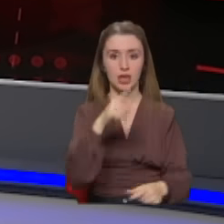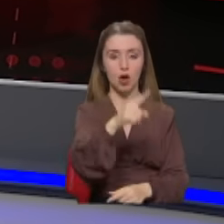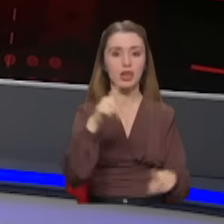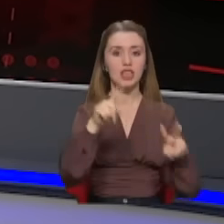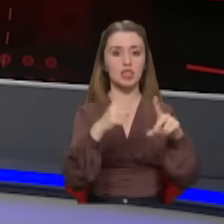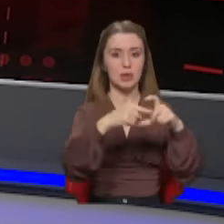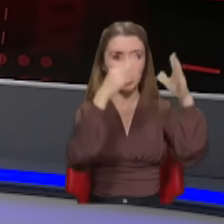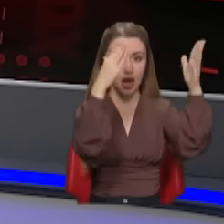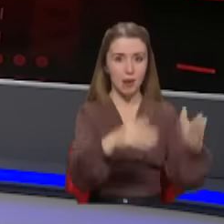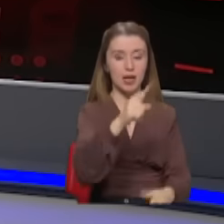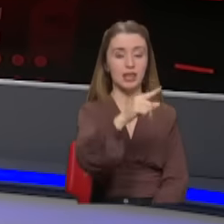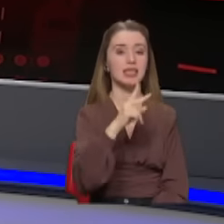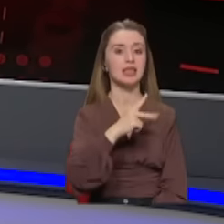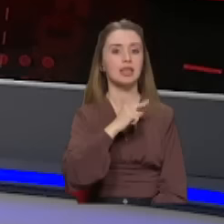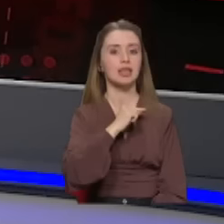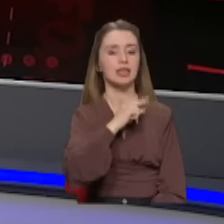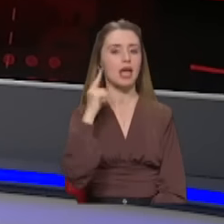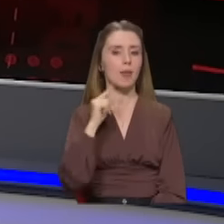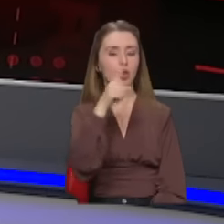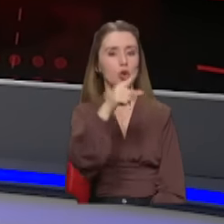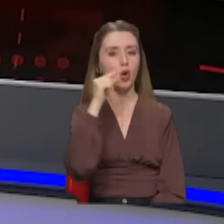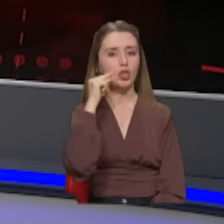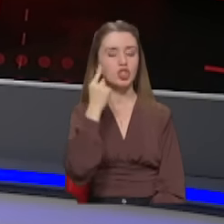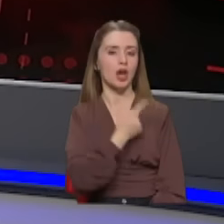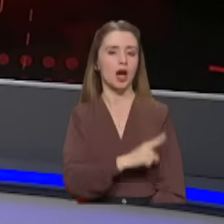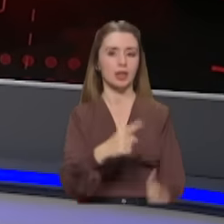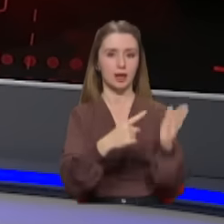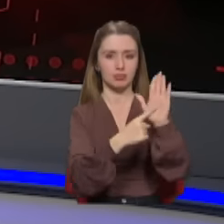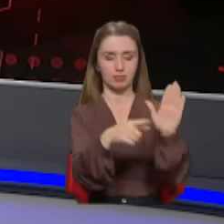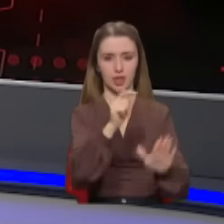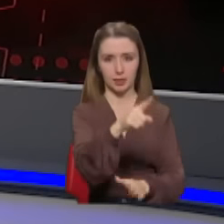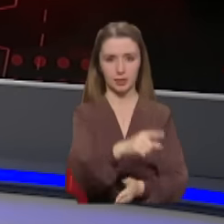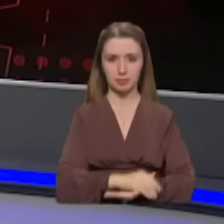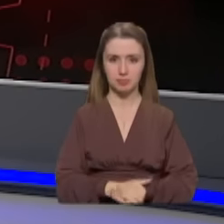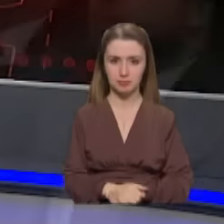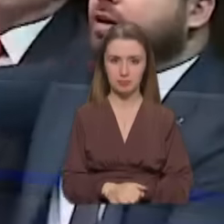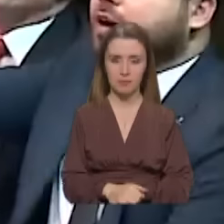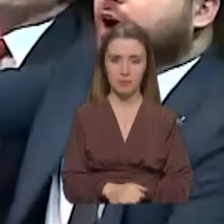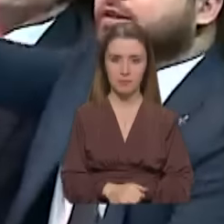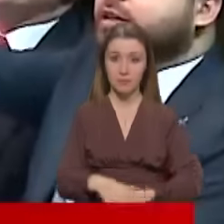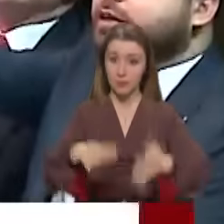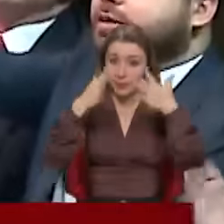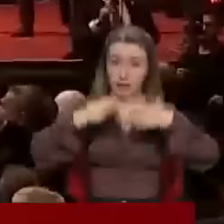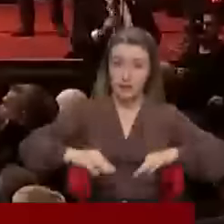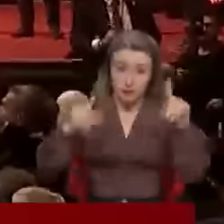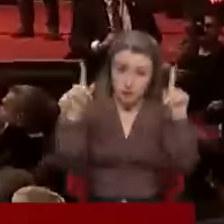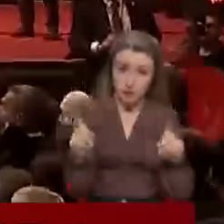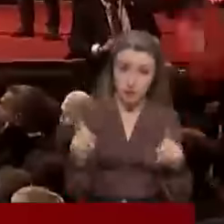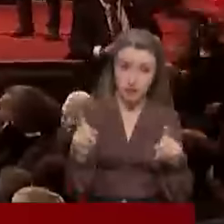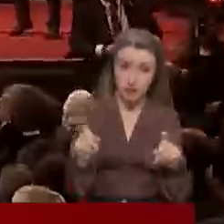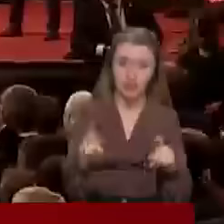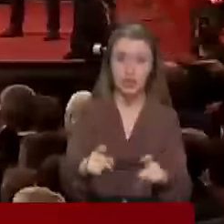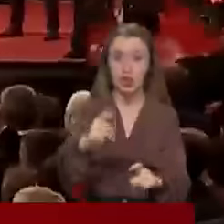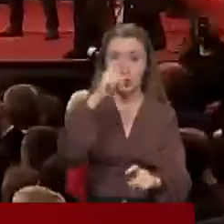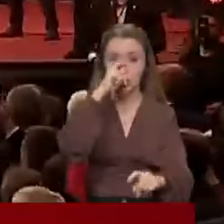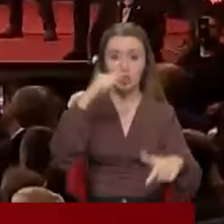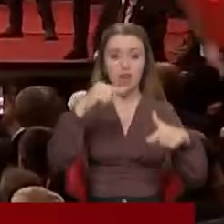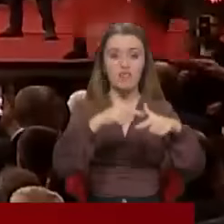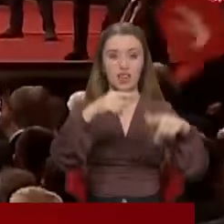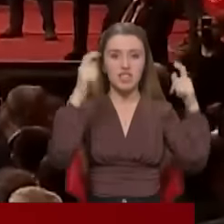Necmettin Erbakan'ın damadı Mehmet Altınöz'ü aday gösterdi. Hazır mısınız? Sultan